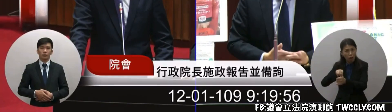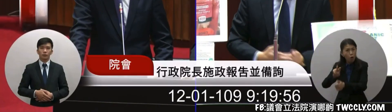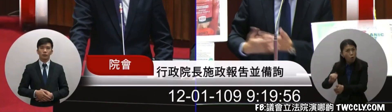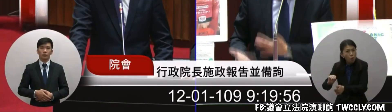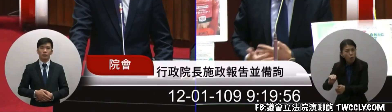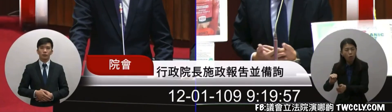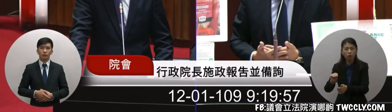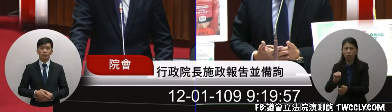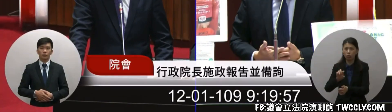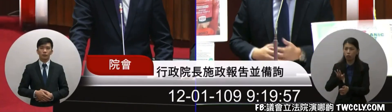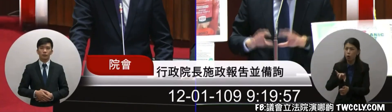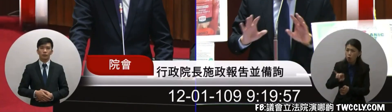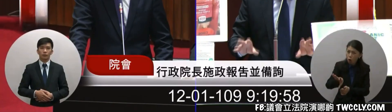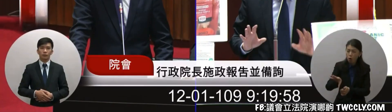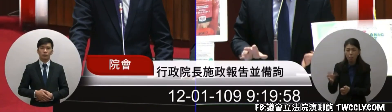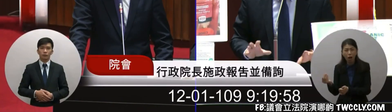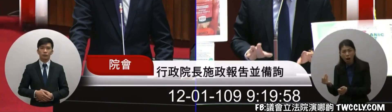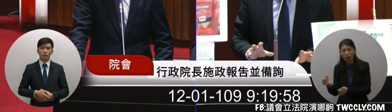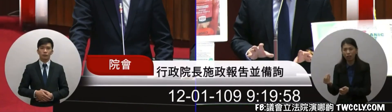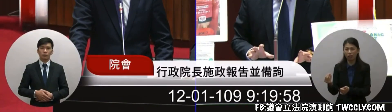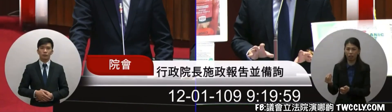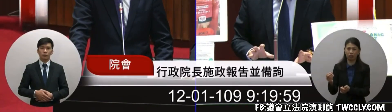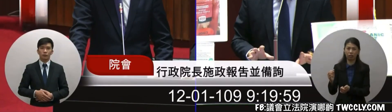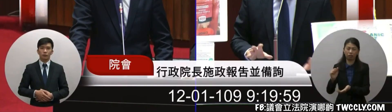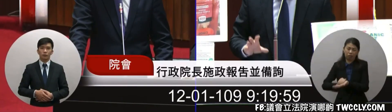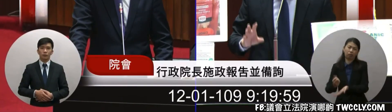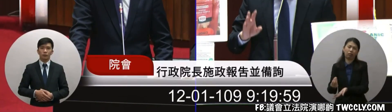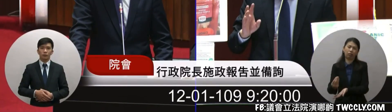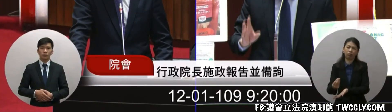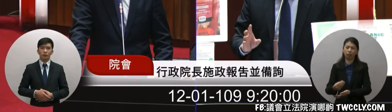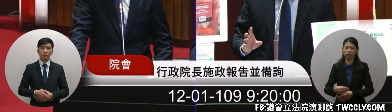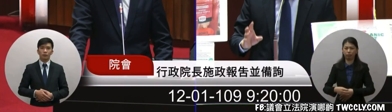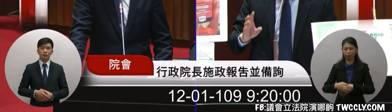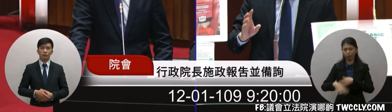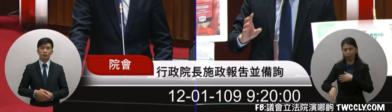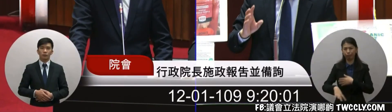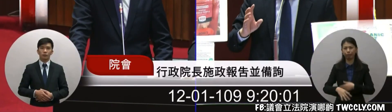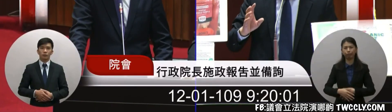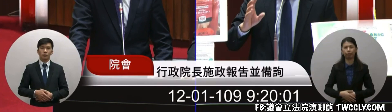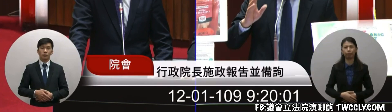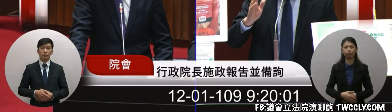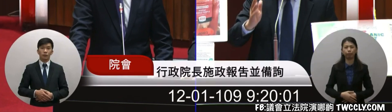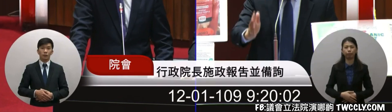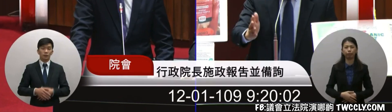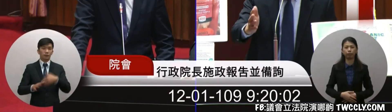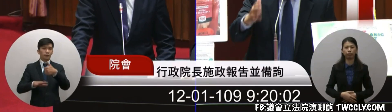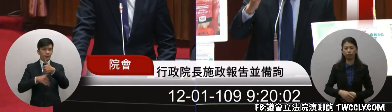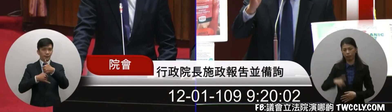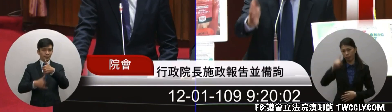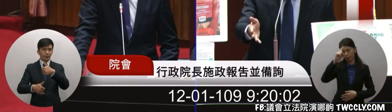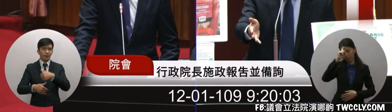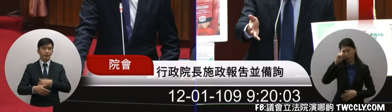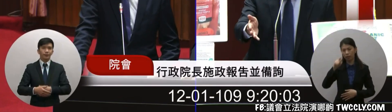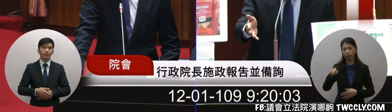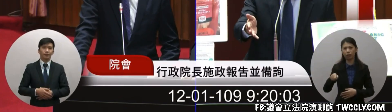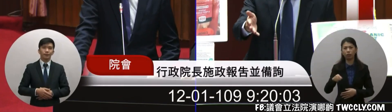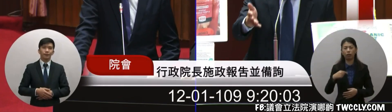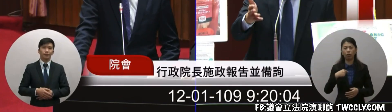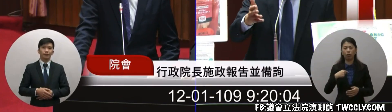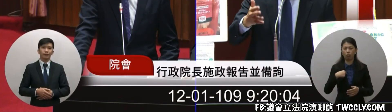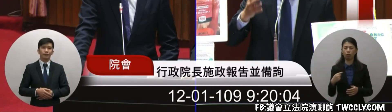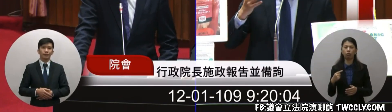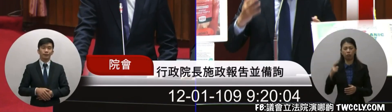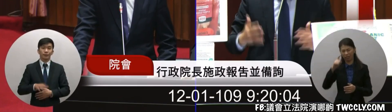的有的没有的。所以这个地方还是会看得出来的，好，所以我们只能说，我们 现在 把这些忠告都已经告诉行政团队